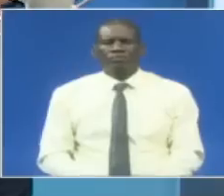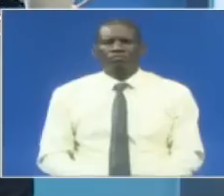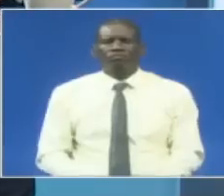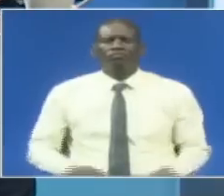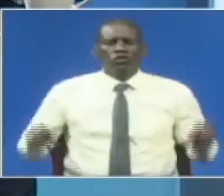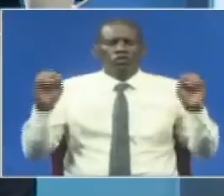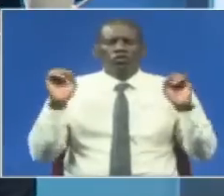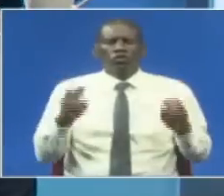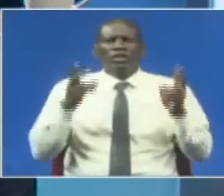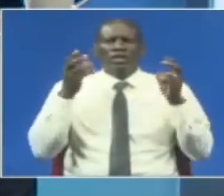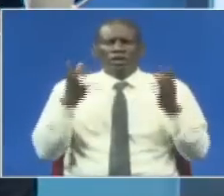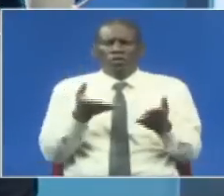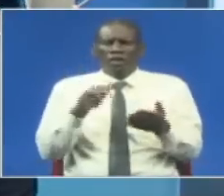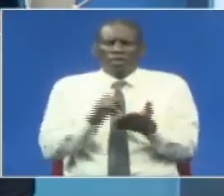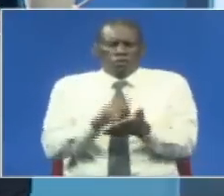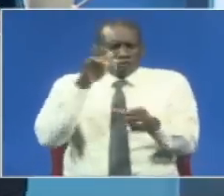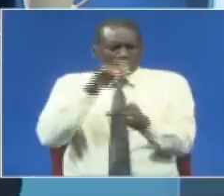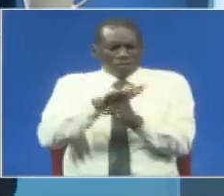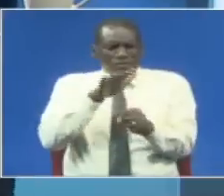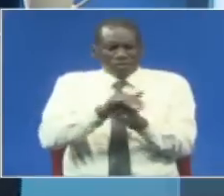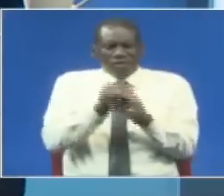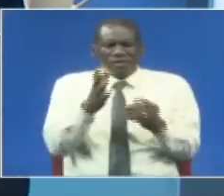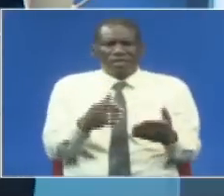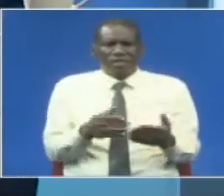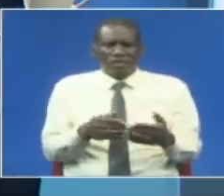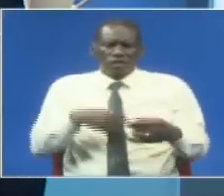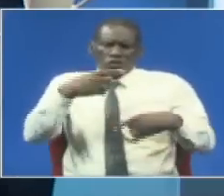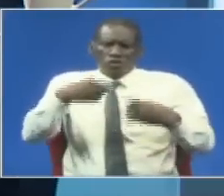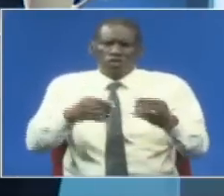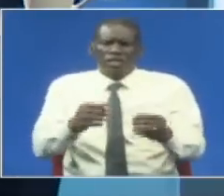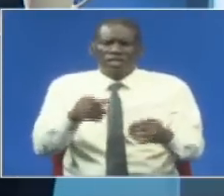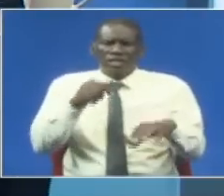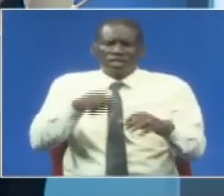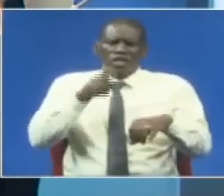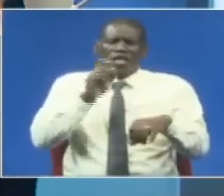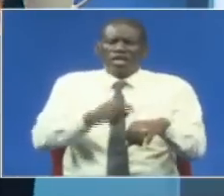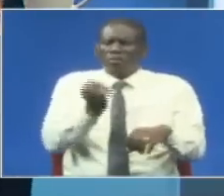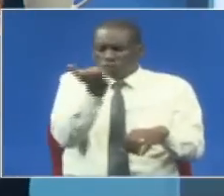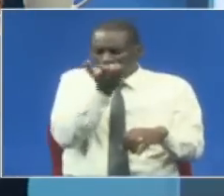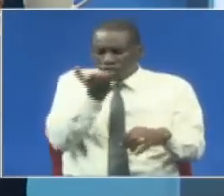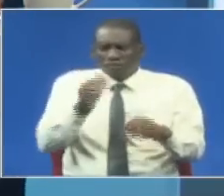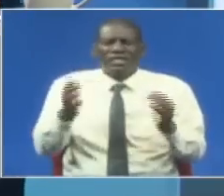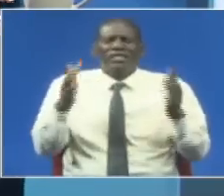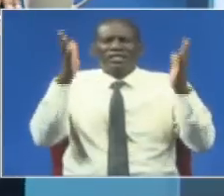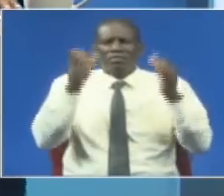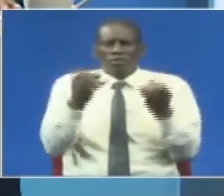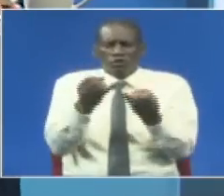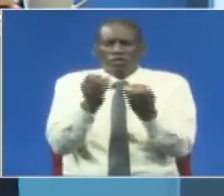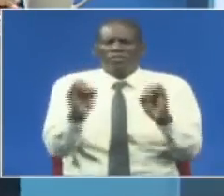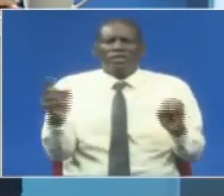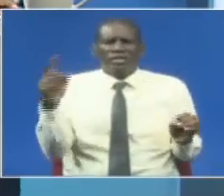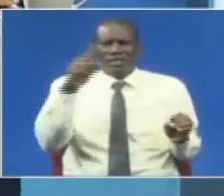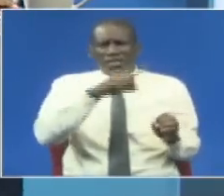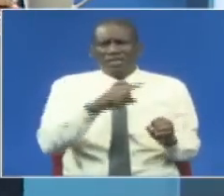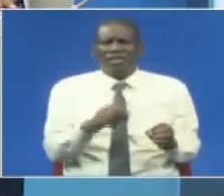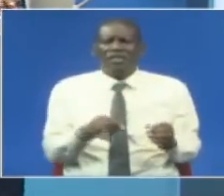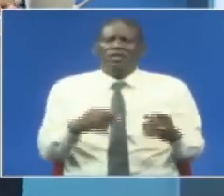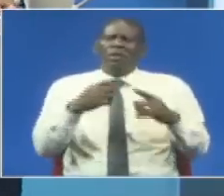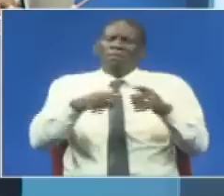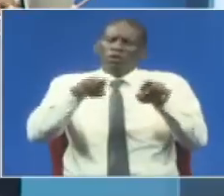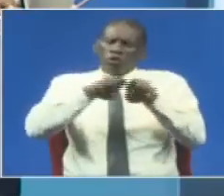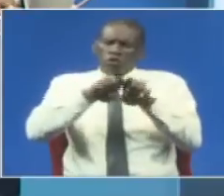Na mtazamaji, hayo ni mengi ambayo yamefanyika katika uwanja wa Embu katika sherehe za madaraka za 60. Lakini